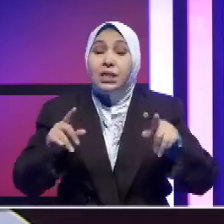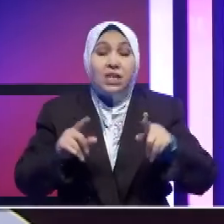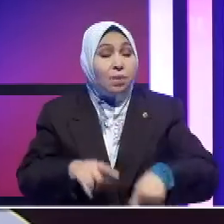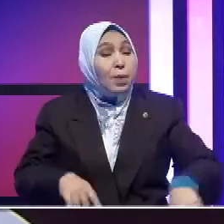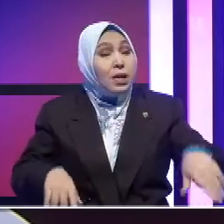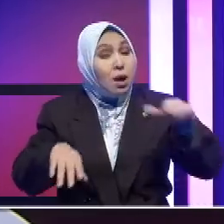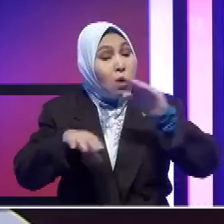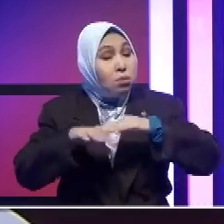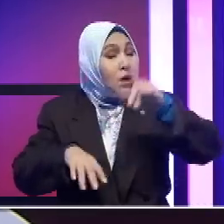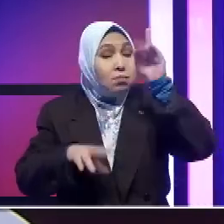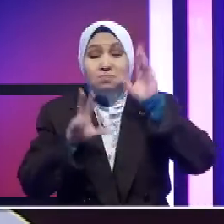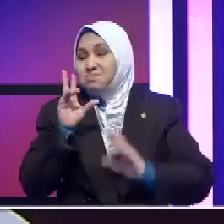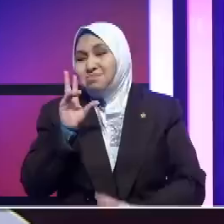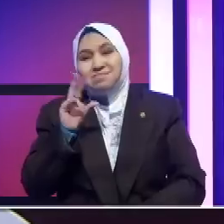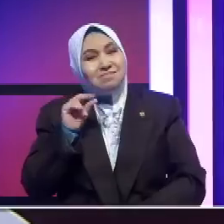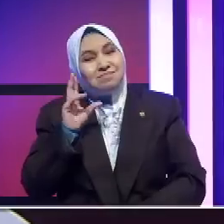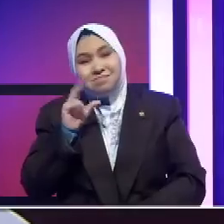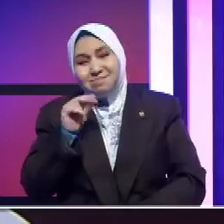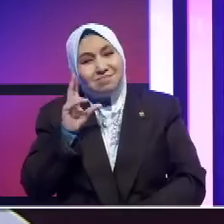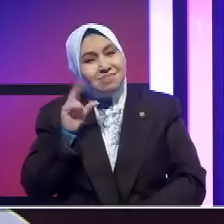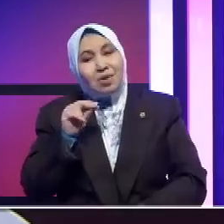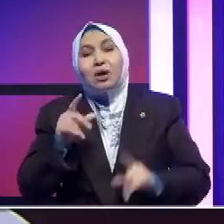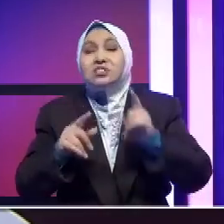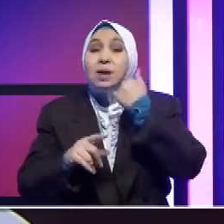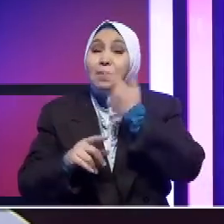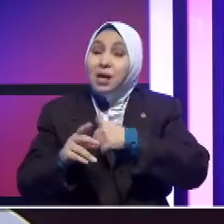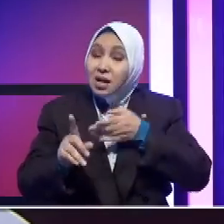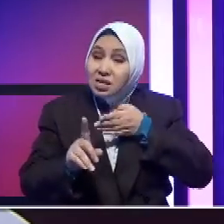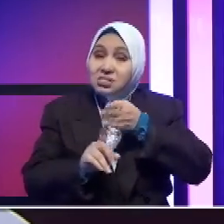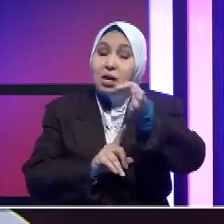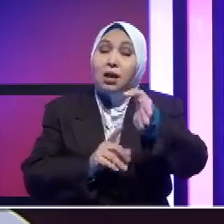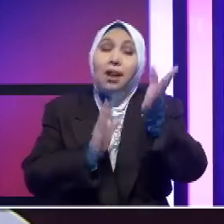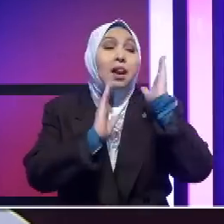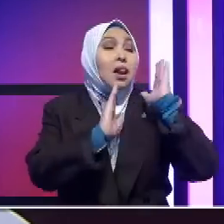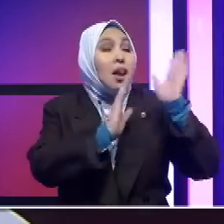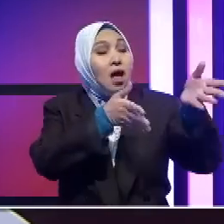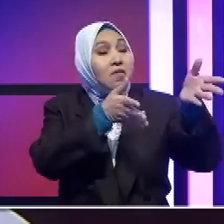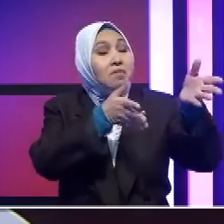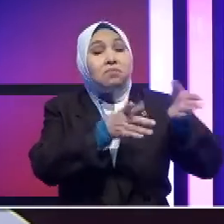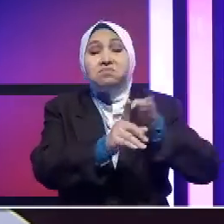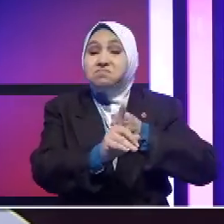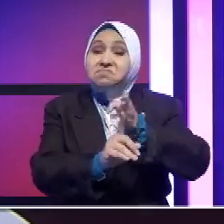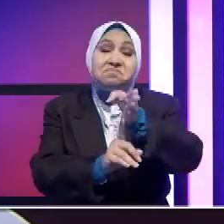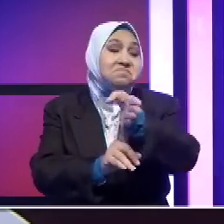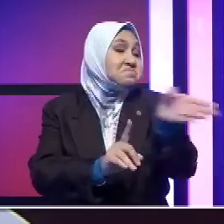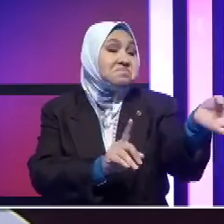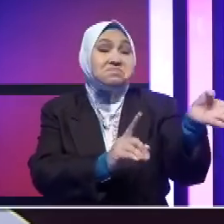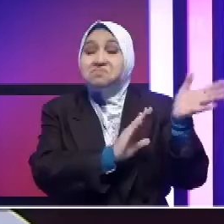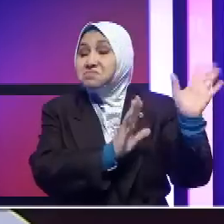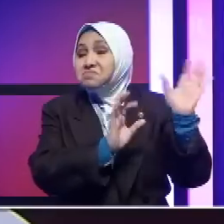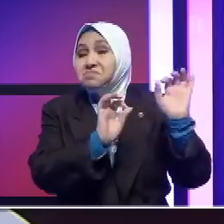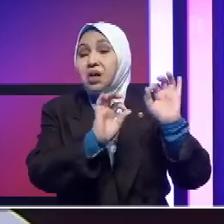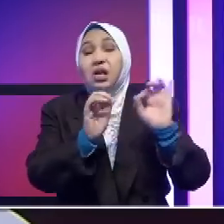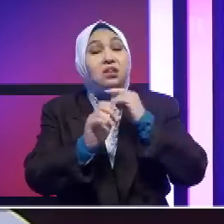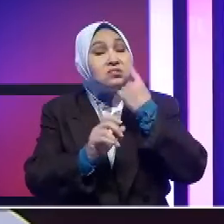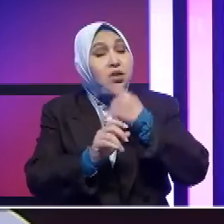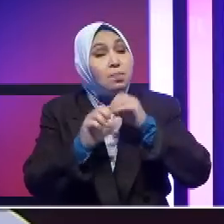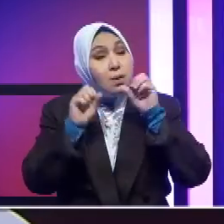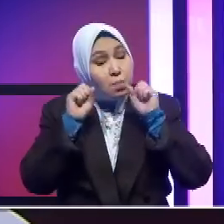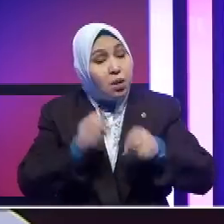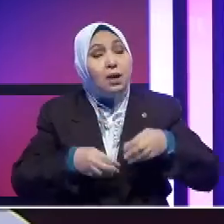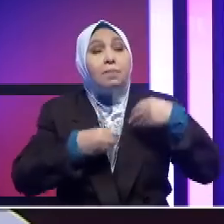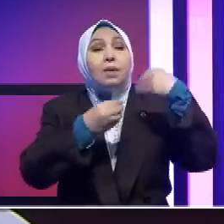Taala. Wa man yudlil, siapa yang disesatkan, yang dibiarkan sesat, maka famalahu minha, tidak ada siapa yang boleh